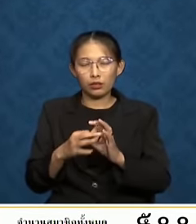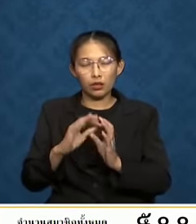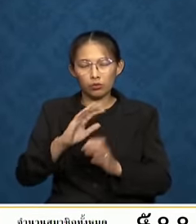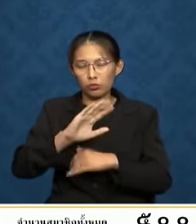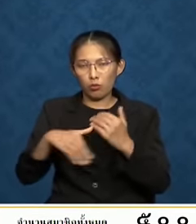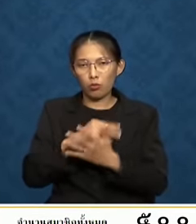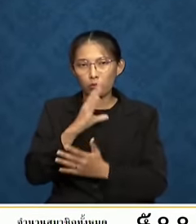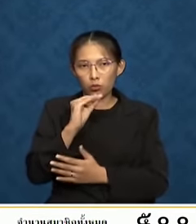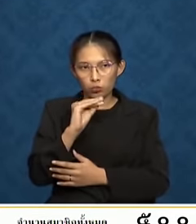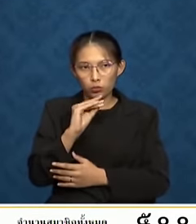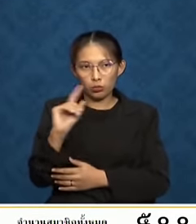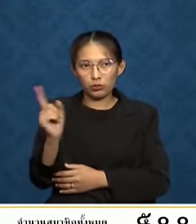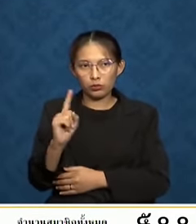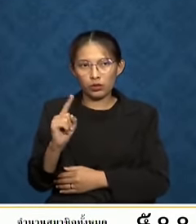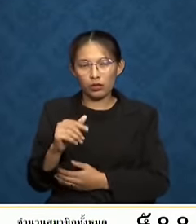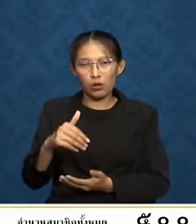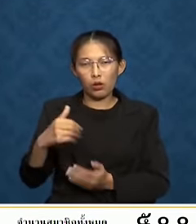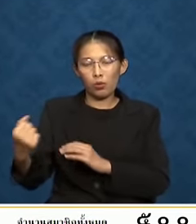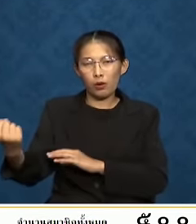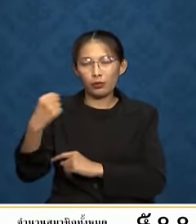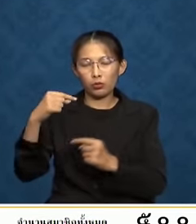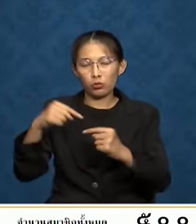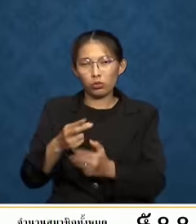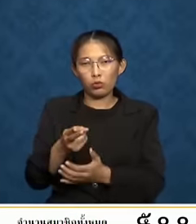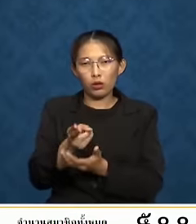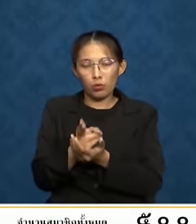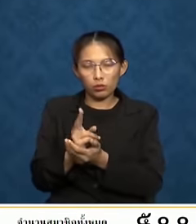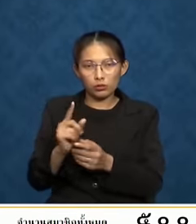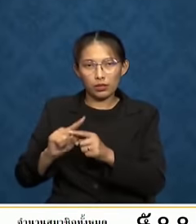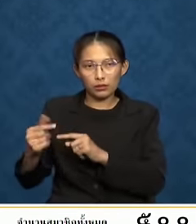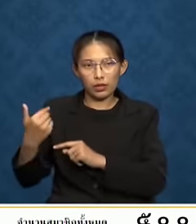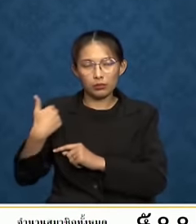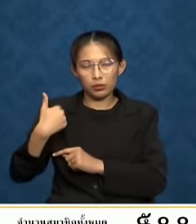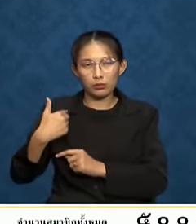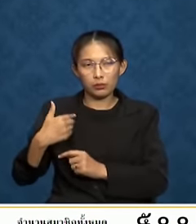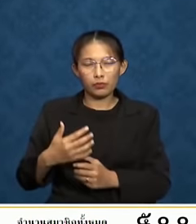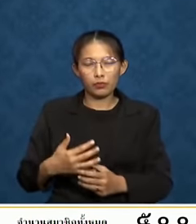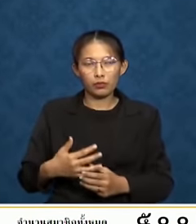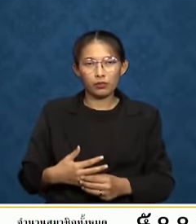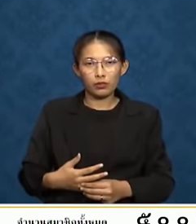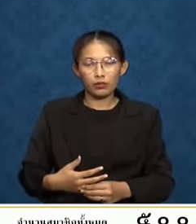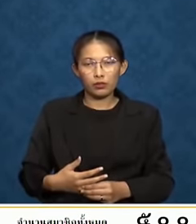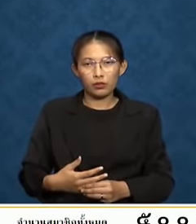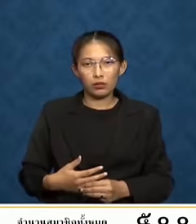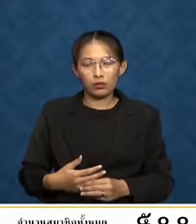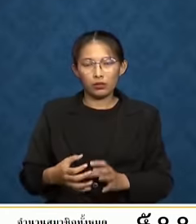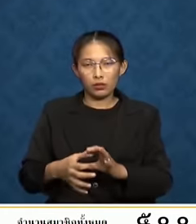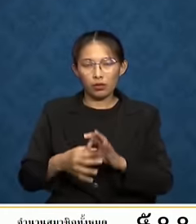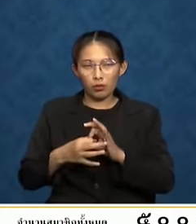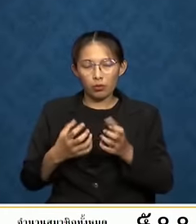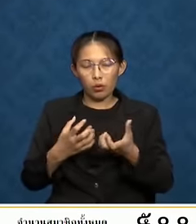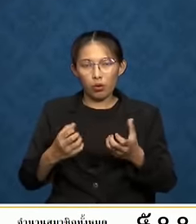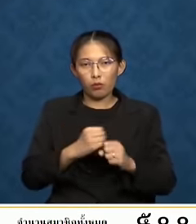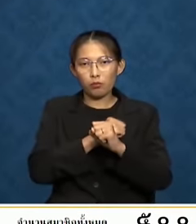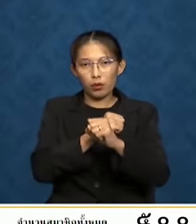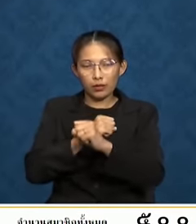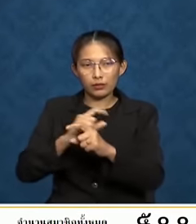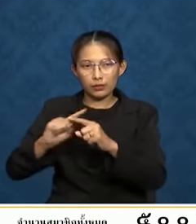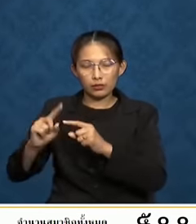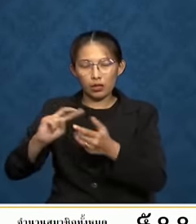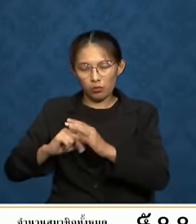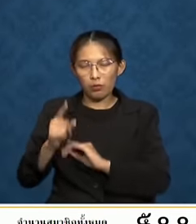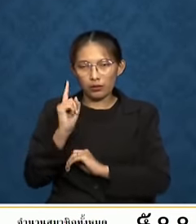มากก็คือความมั่นคงทางอาวุธนี่แหละเรื่องของอุตสาหกรรมป้องกันประเทศเอาจริงนะ